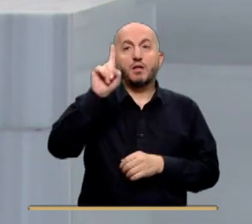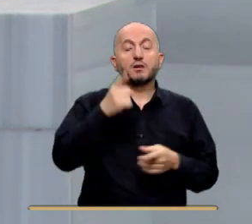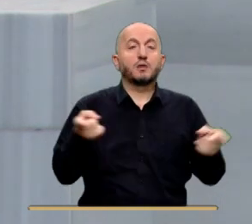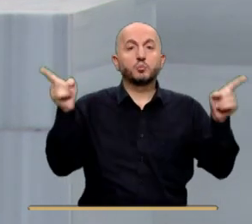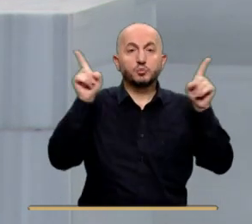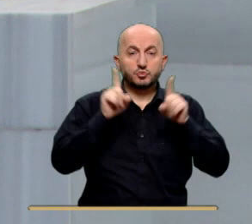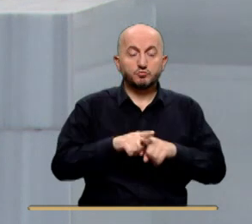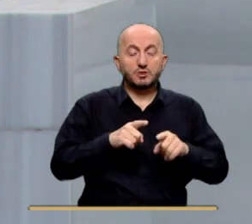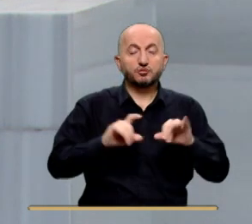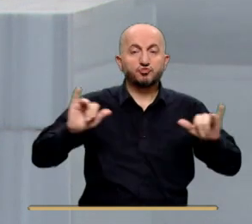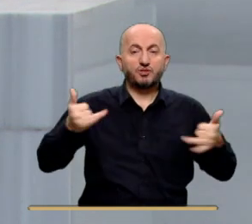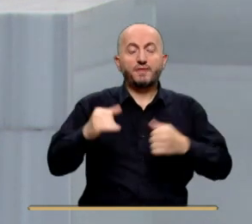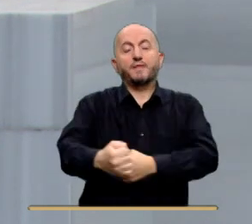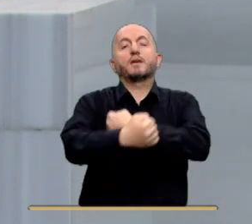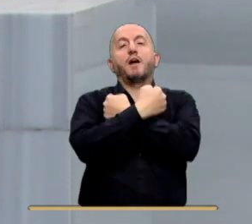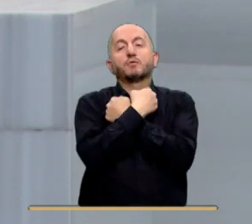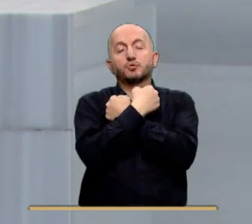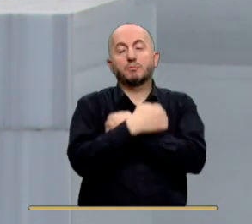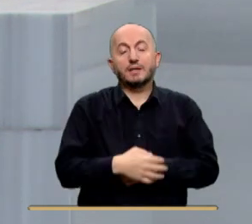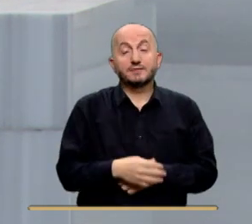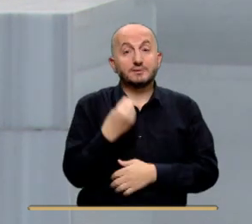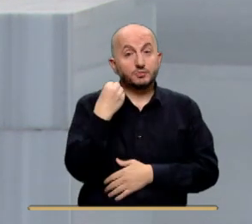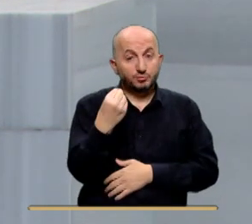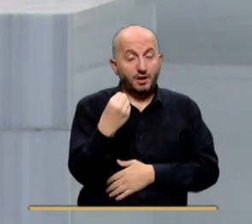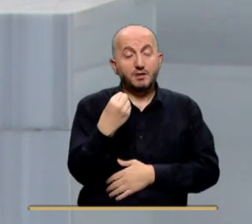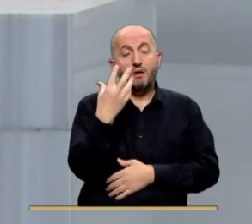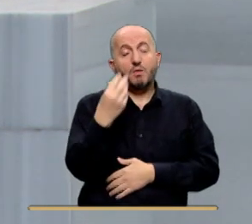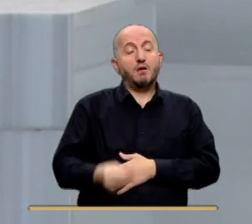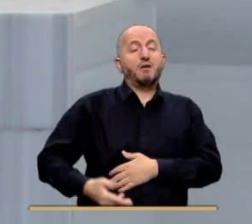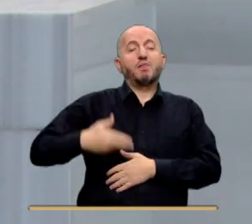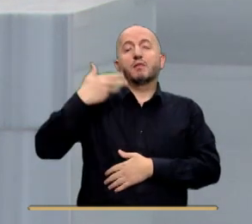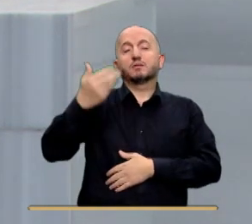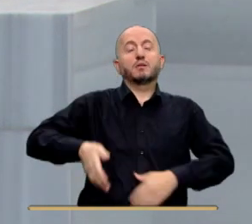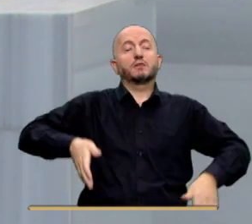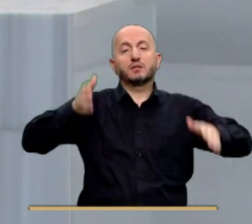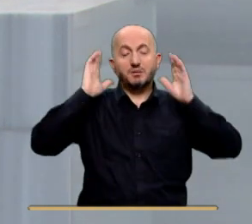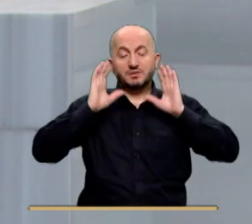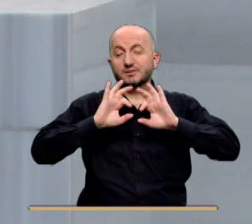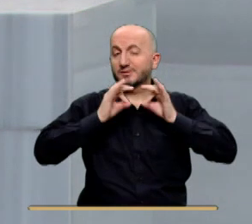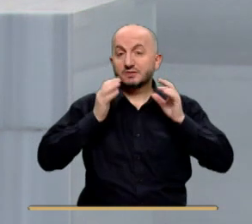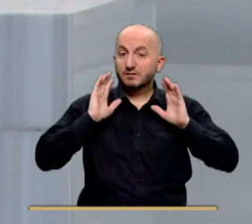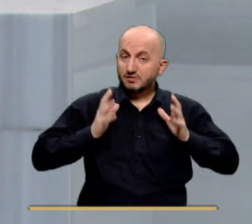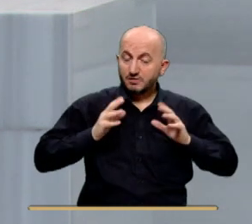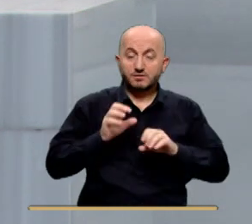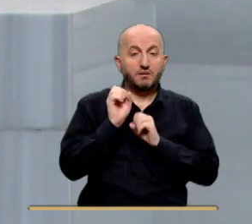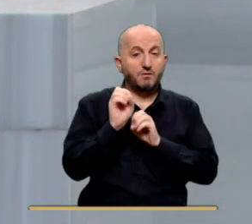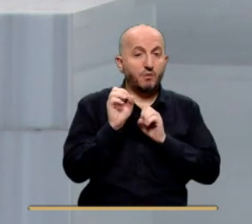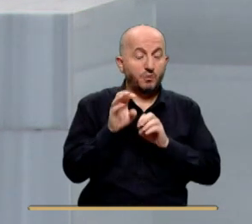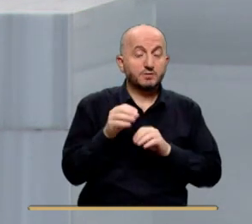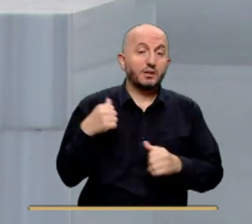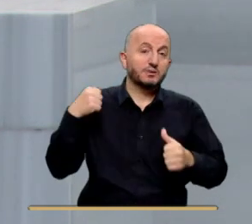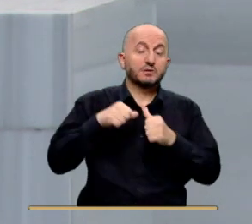buluşmanın, cennete kavuşmanın güzelliği olarak anlatılan namazın nasıl kılınacağını öğreten